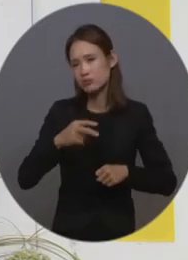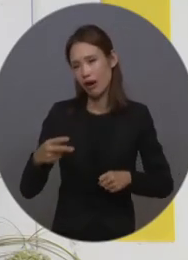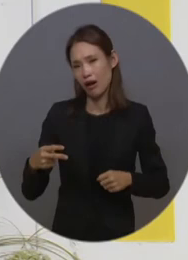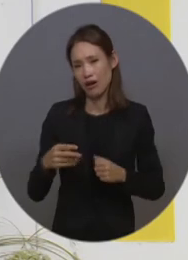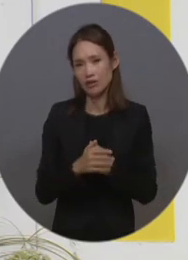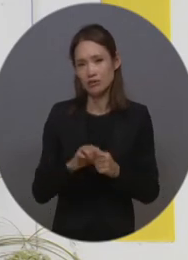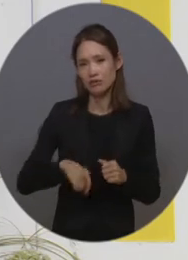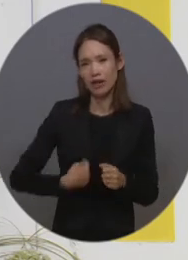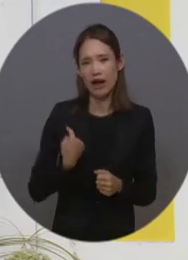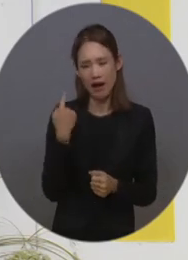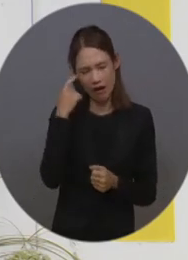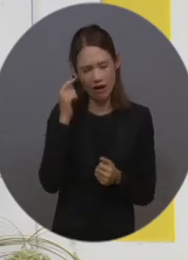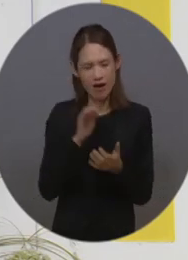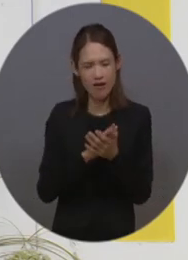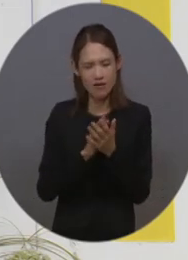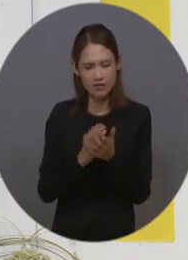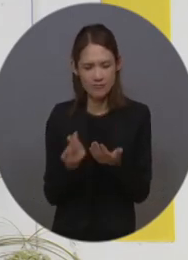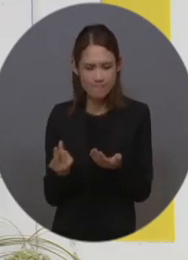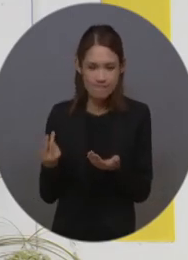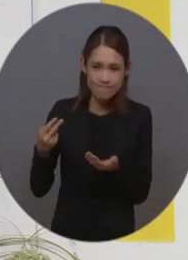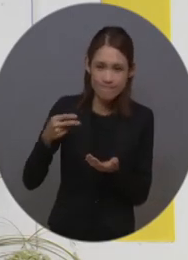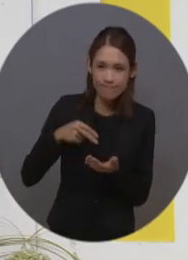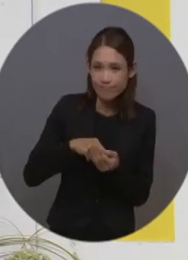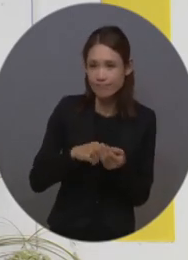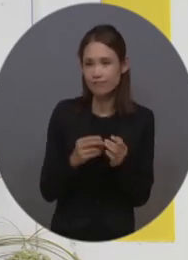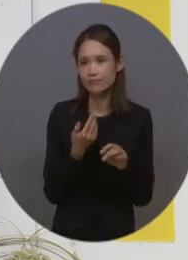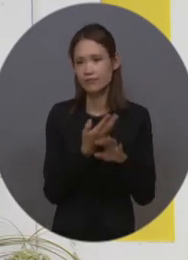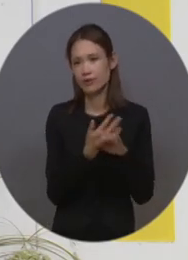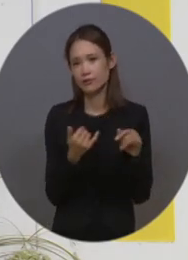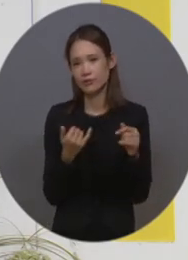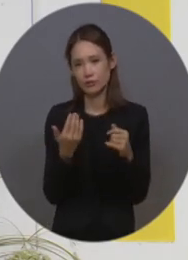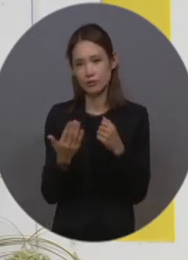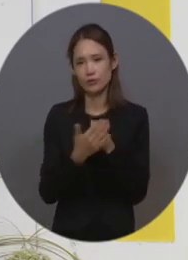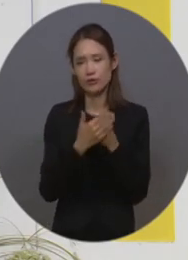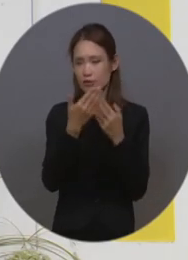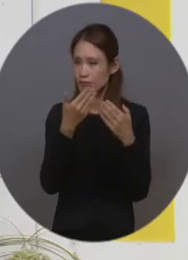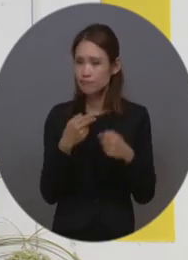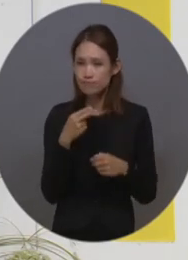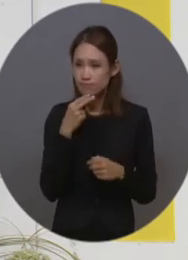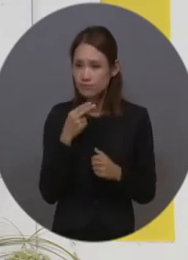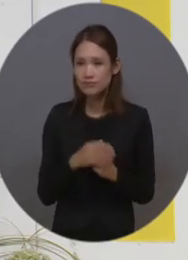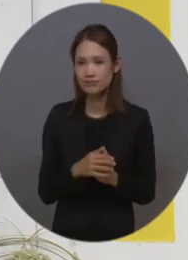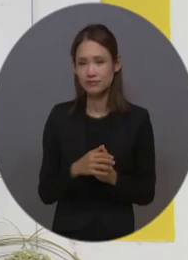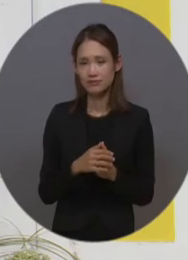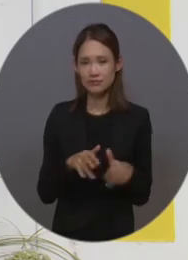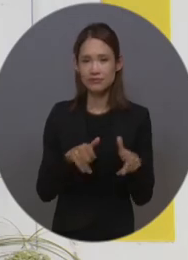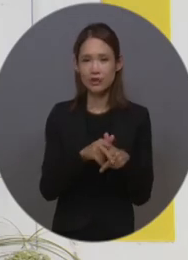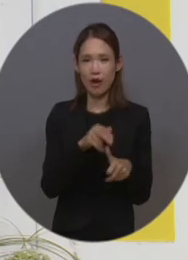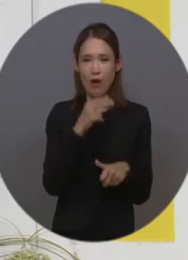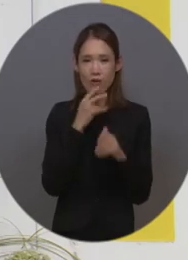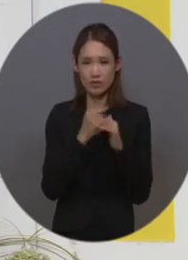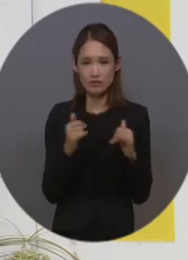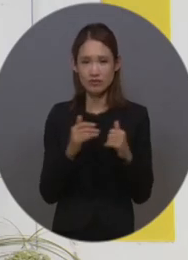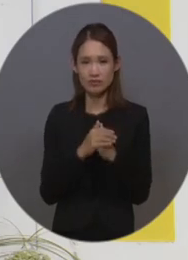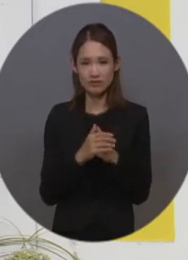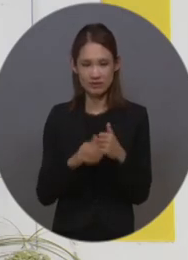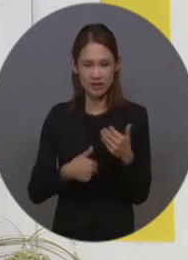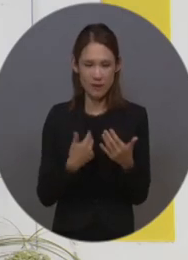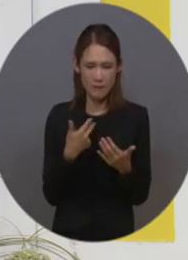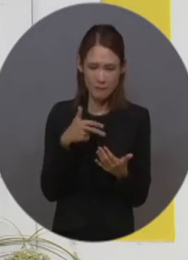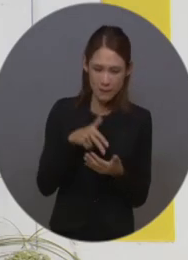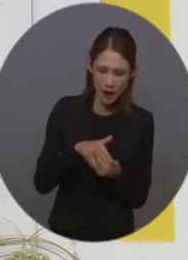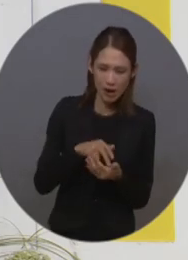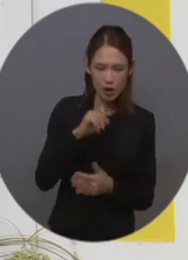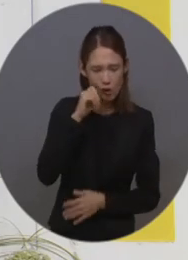자기가 일어나야 돼요. 혼자 일어나야 돼요. 네. 누가 도와주지 않습니다. 네. 그러니까 장애가 없는 분이 나동그라져도 일어나기